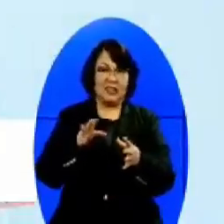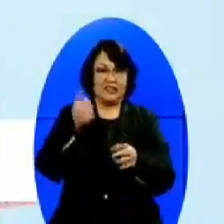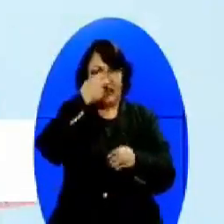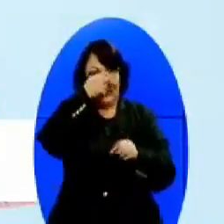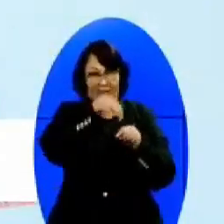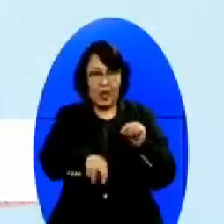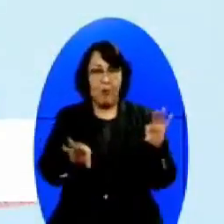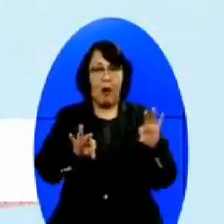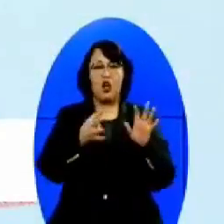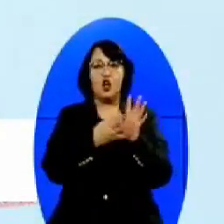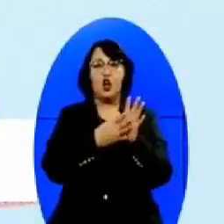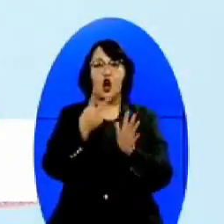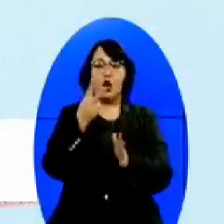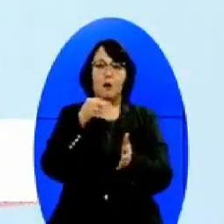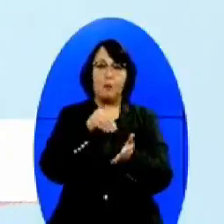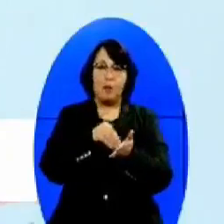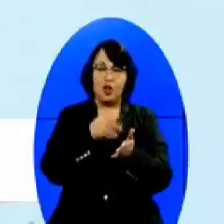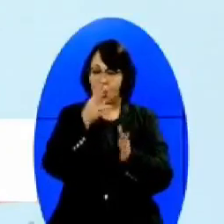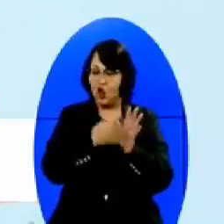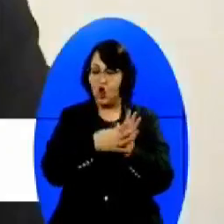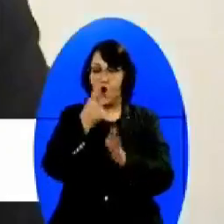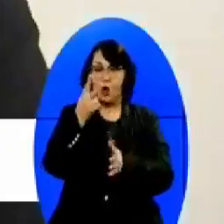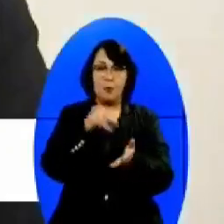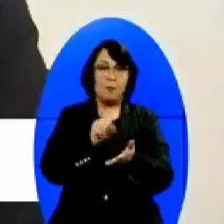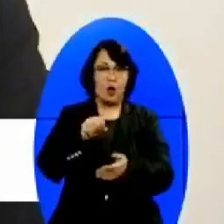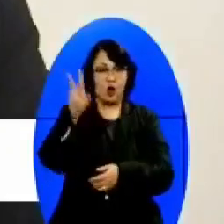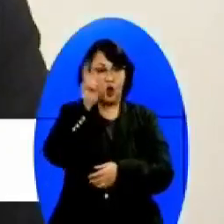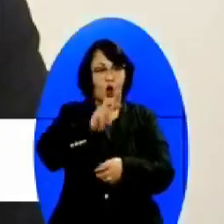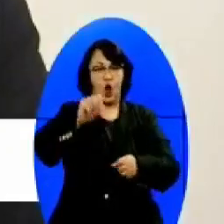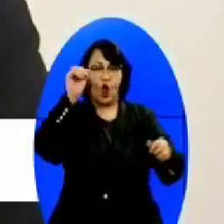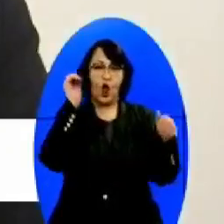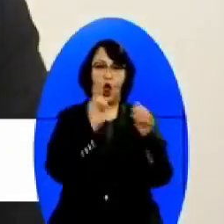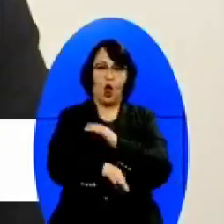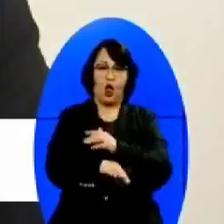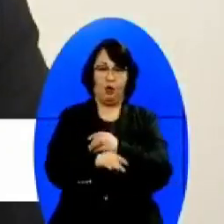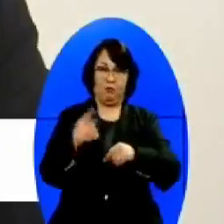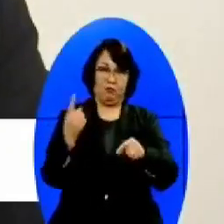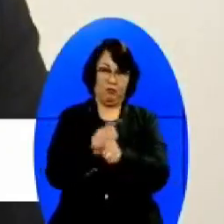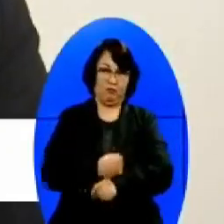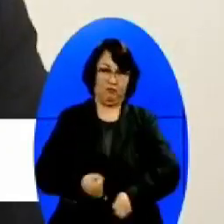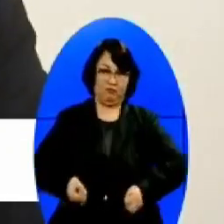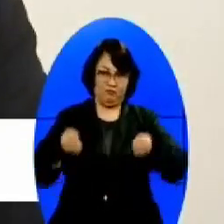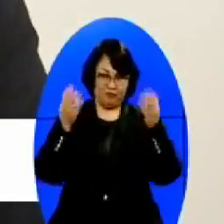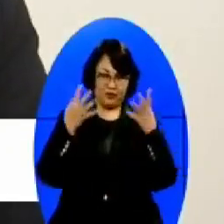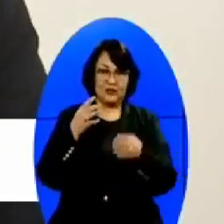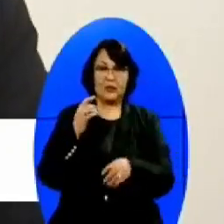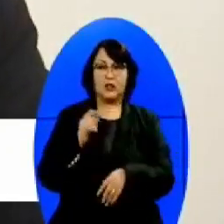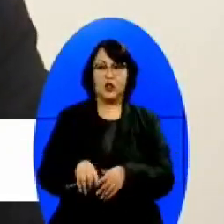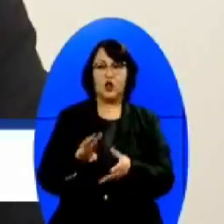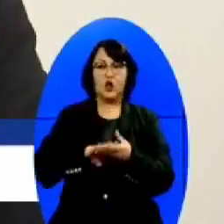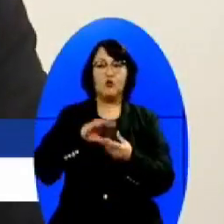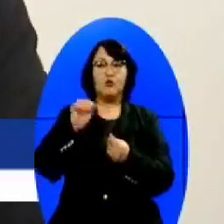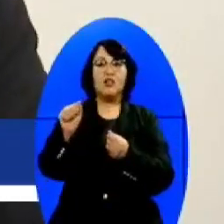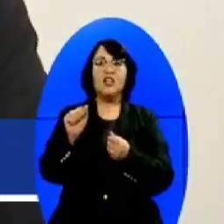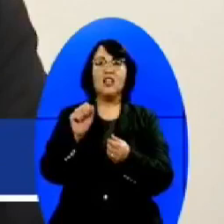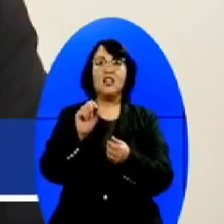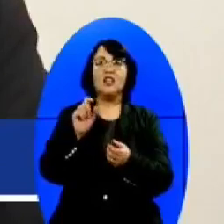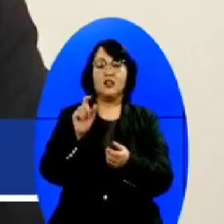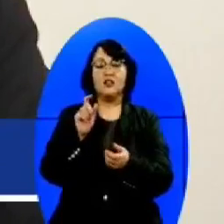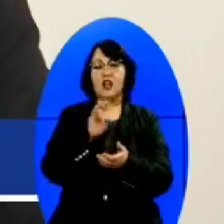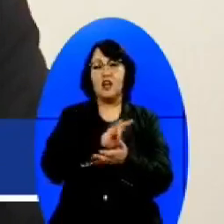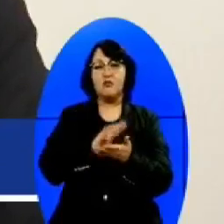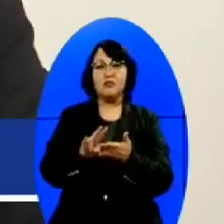Америк доллар шилжүүлэн залилуулжээ. Төлбөрийн нэхэмжлэл ирэх тэр акшинд нь одоо шилжих юм бол хуурамч email